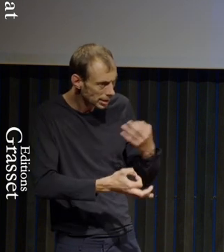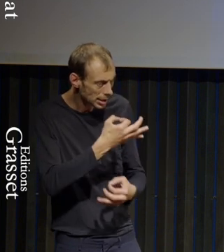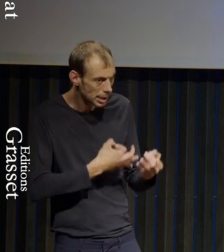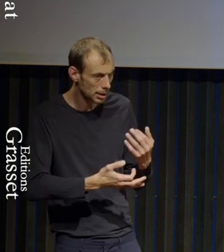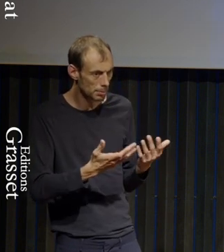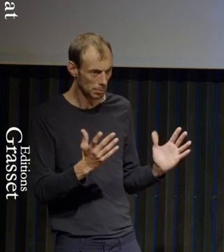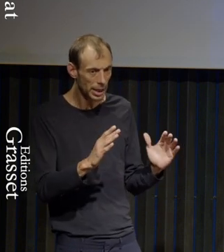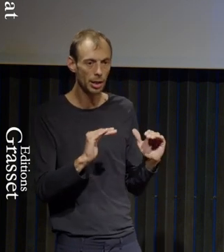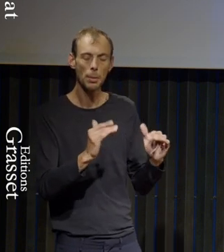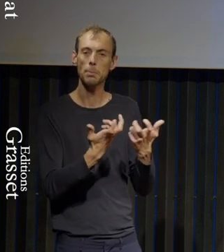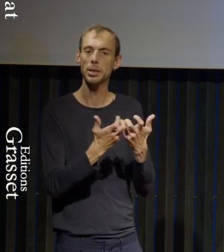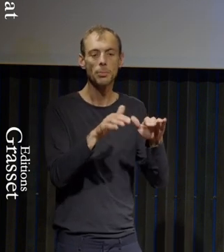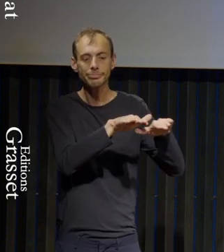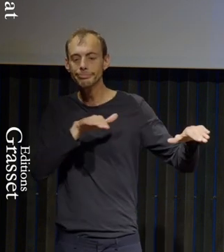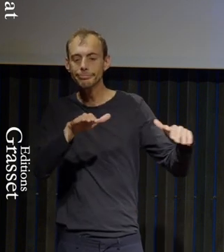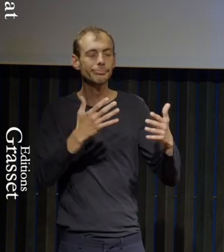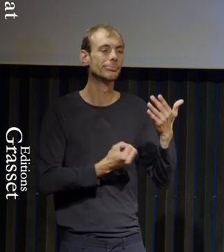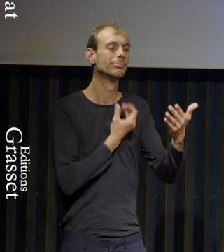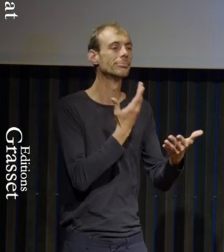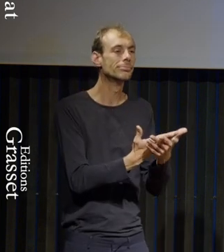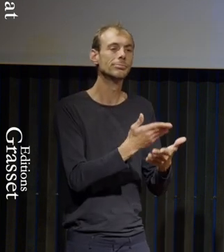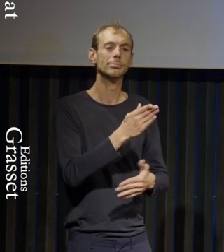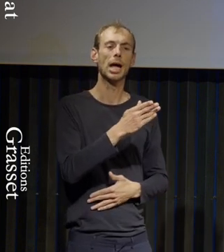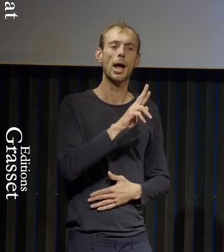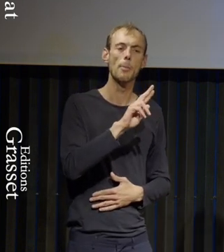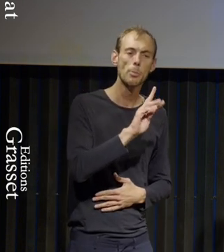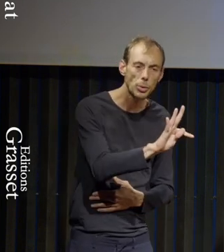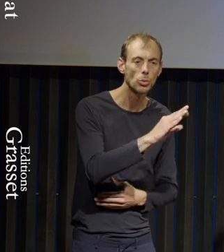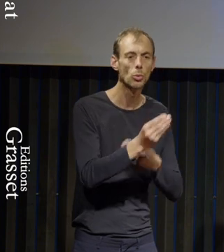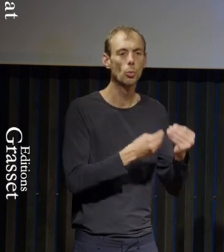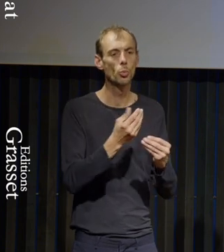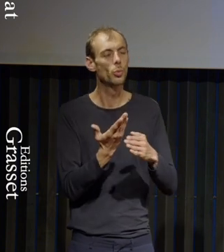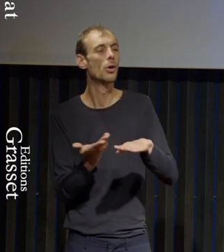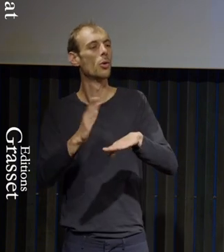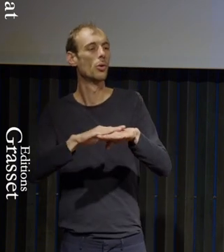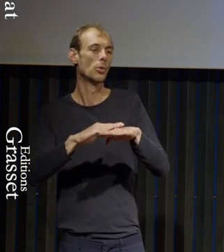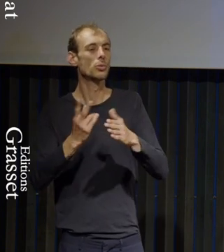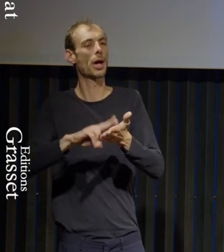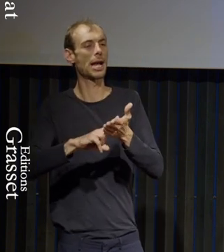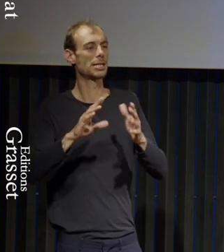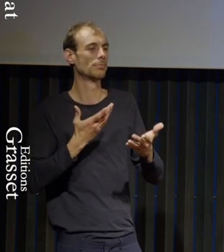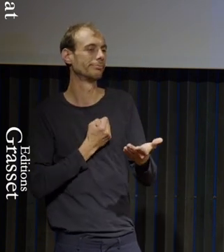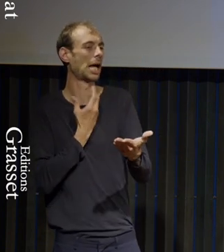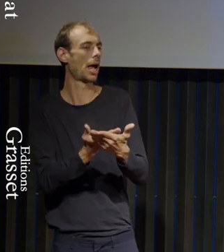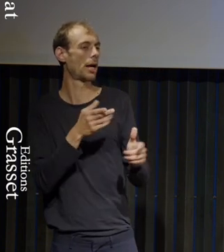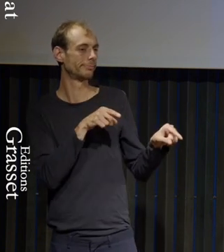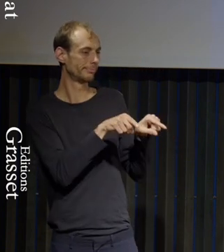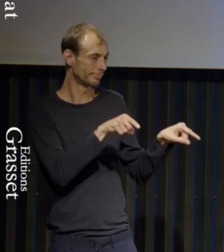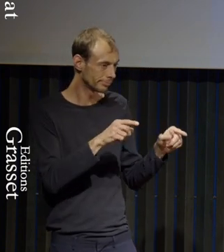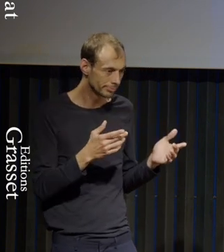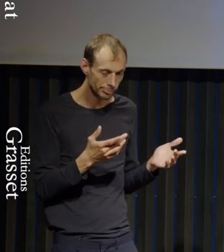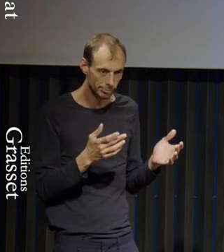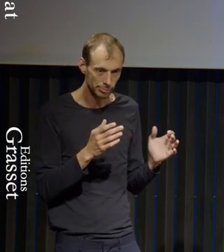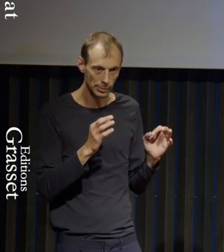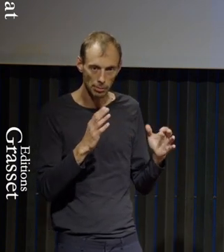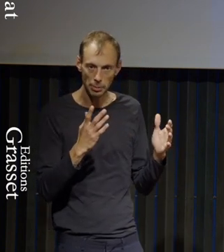l'art brut, vous faites référence au surréaliste, vous faites référence à finalement une image de l'atypicité, qui ne prend pas tout à